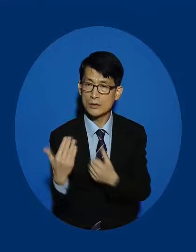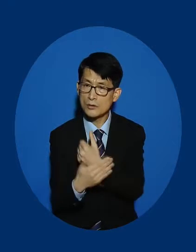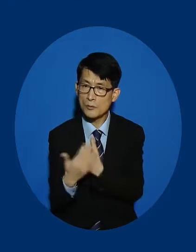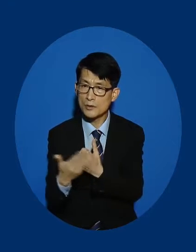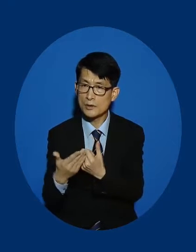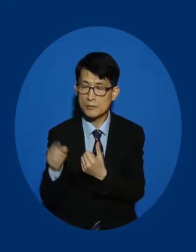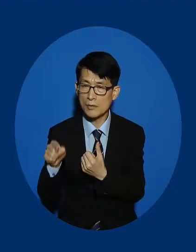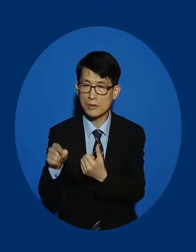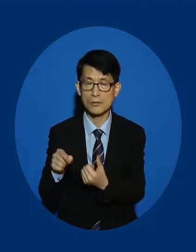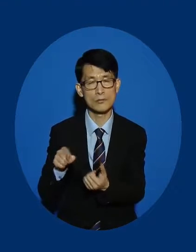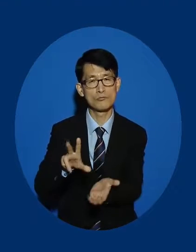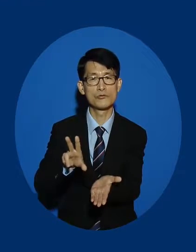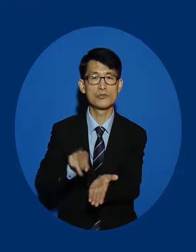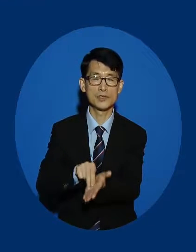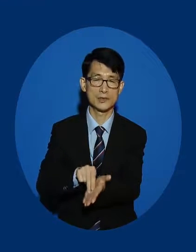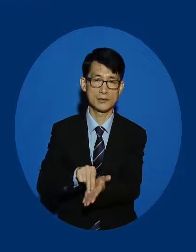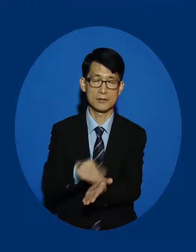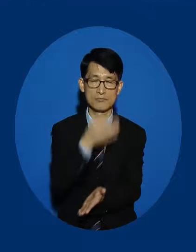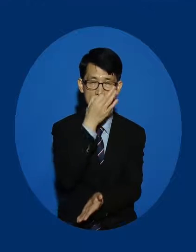같습니다.